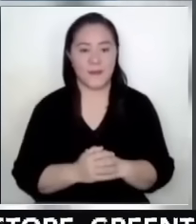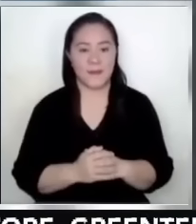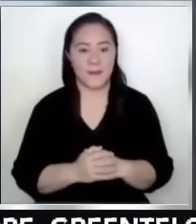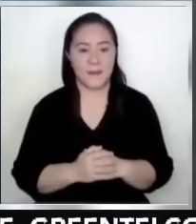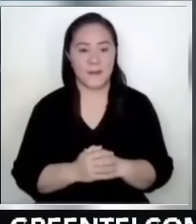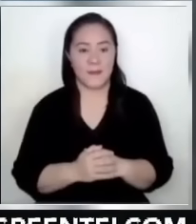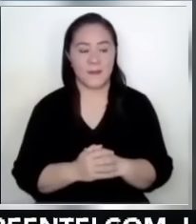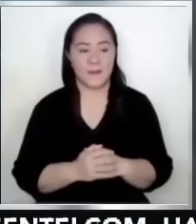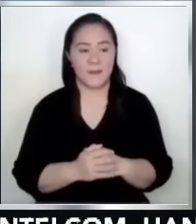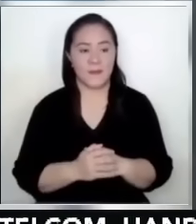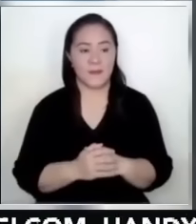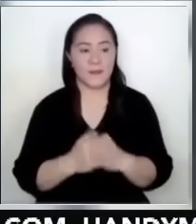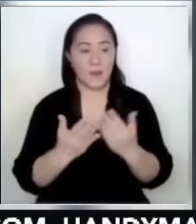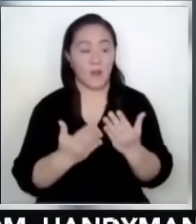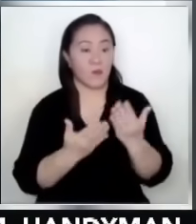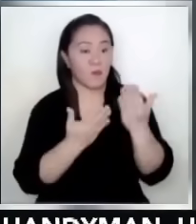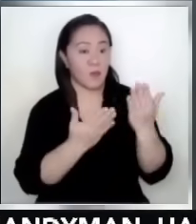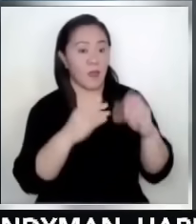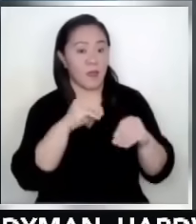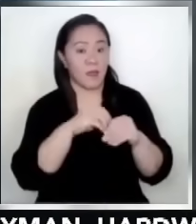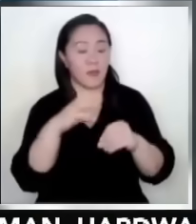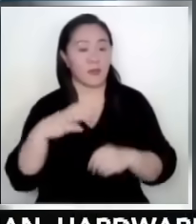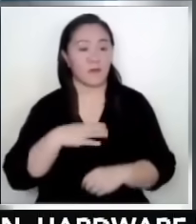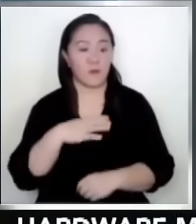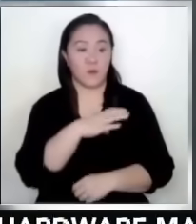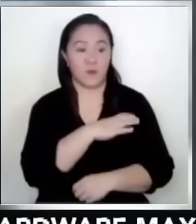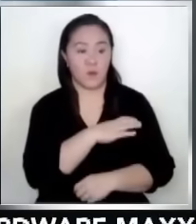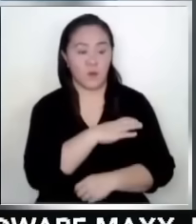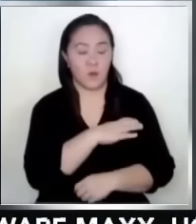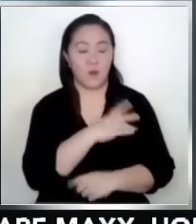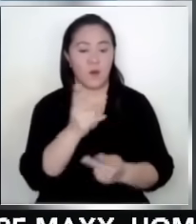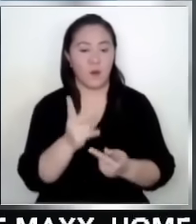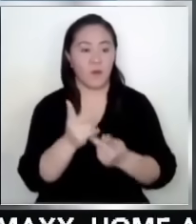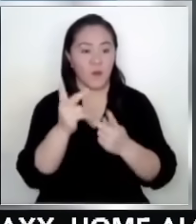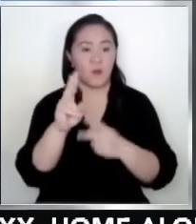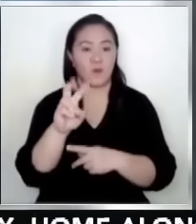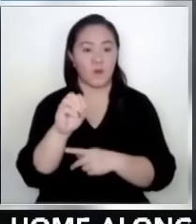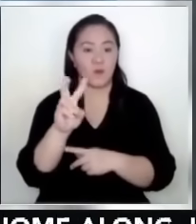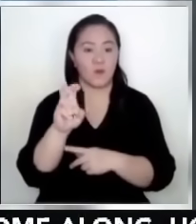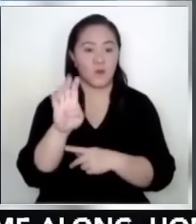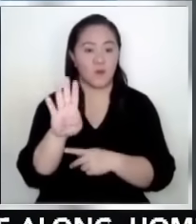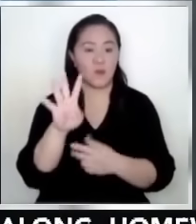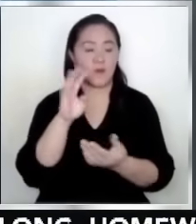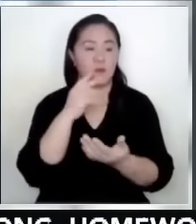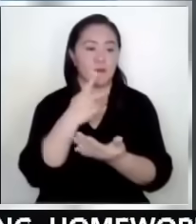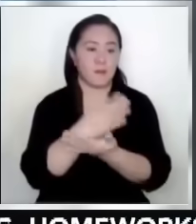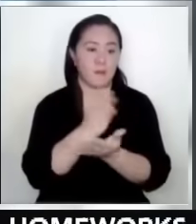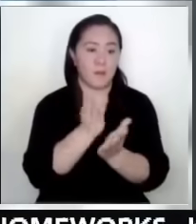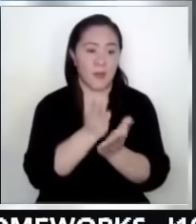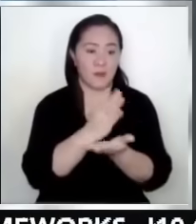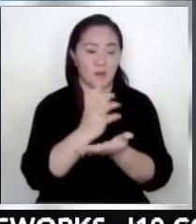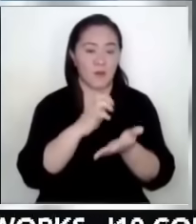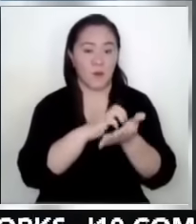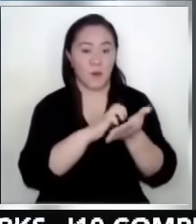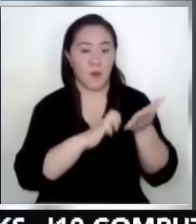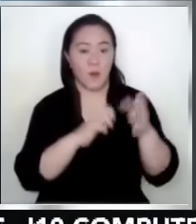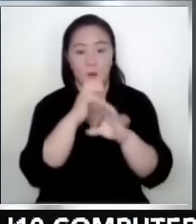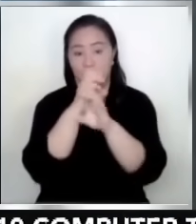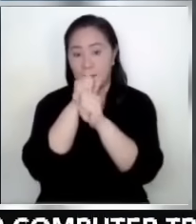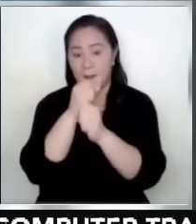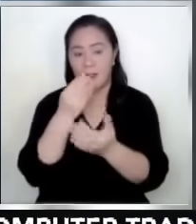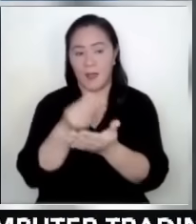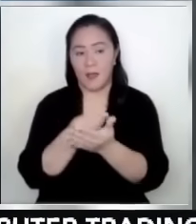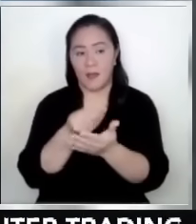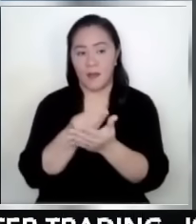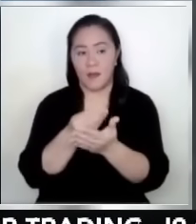Nirerepaso pa sa Kamara ang inaprubahan na nitong proposed 2024 national budget para tanggalin ang confidential fund sa mga sibilyang